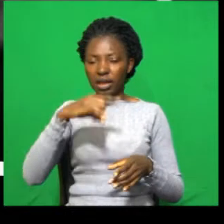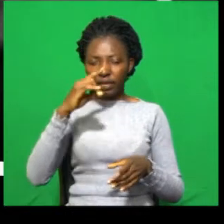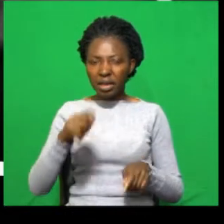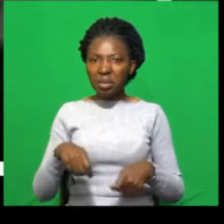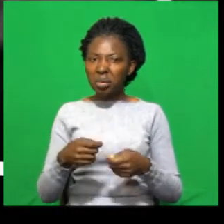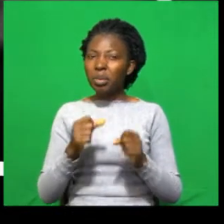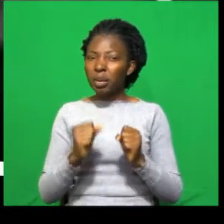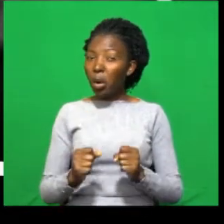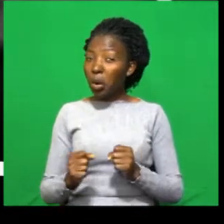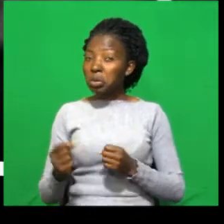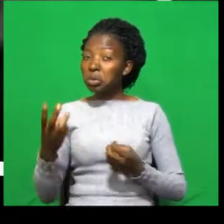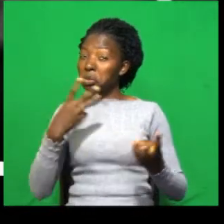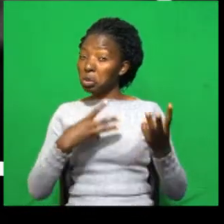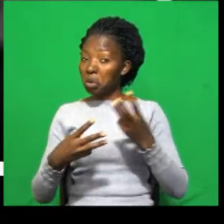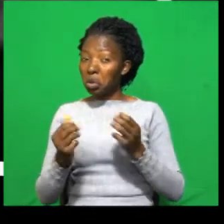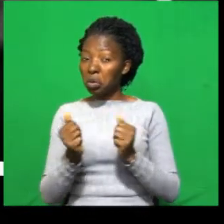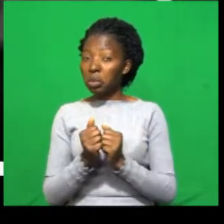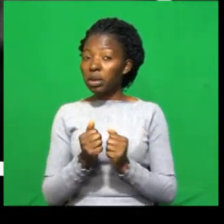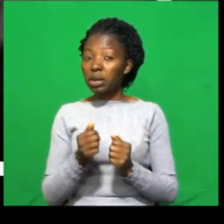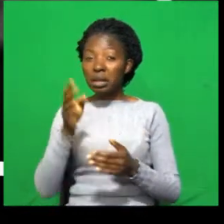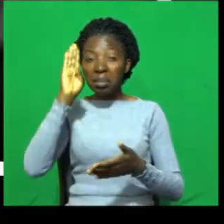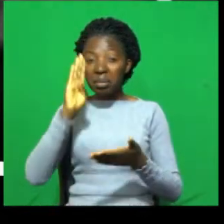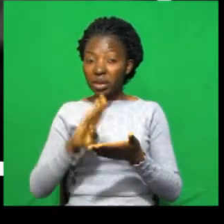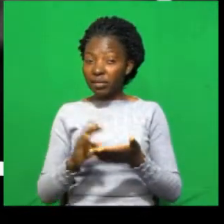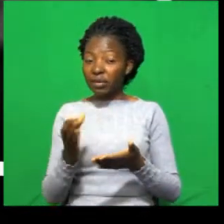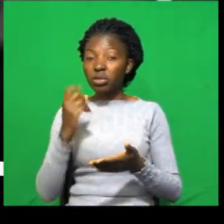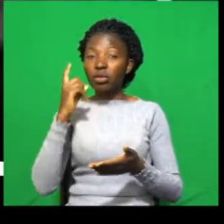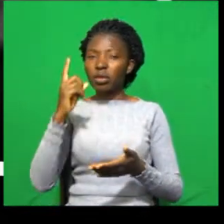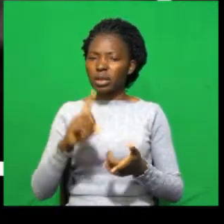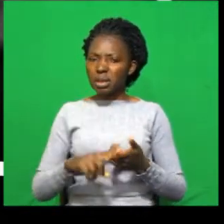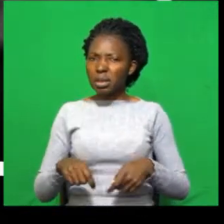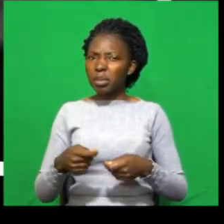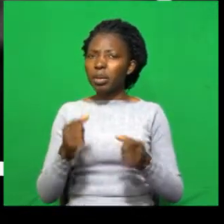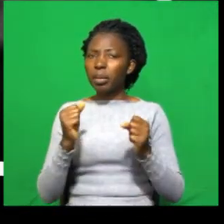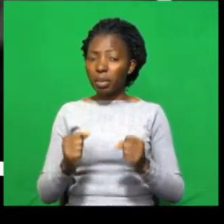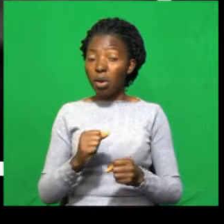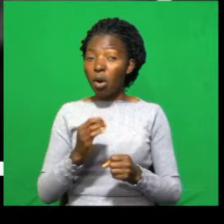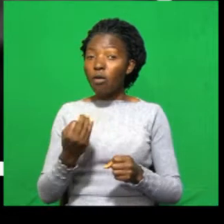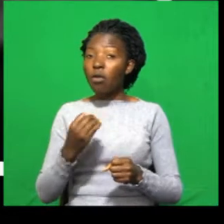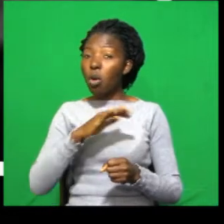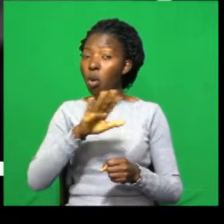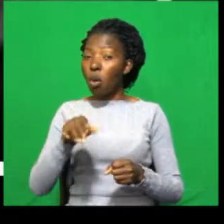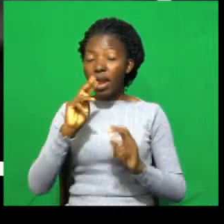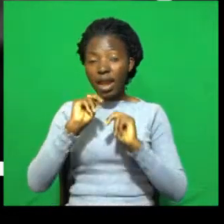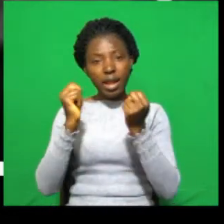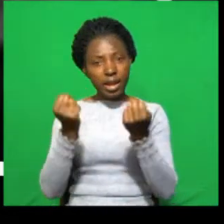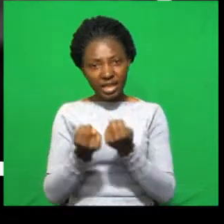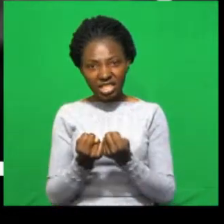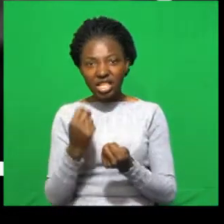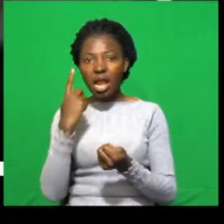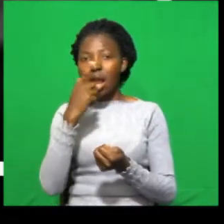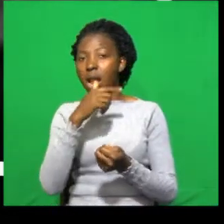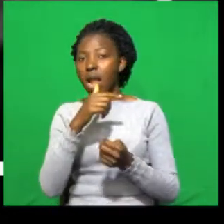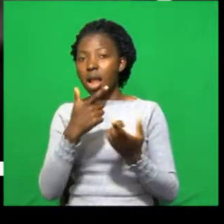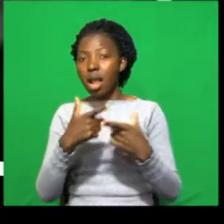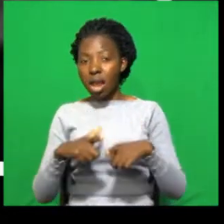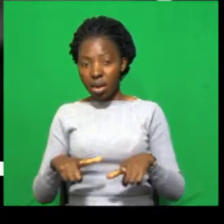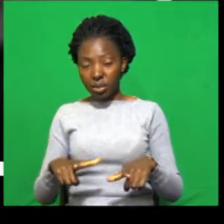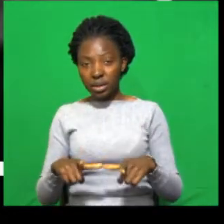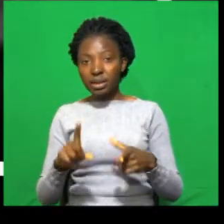kuti chirwe navatsvene nekuvakunda. Chikapiwa masimbawo pamusoro pamarudzi ose navanhu vose nendimi dzose nendudzi